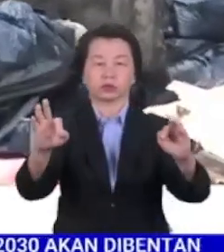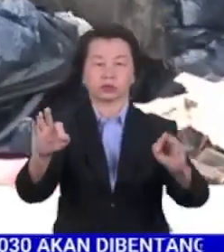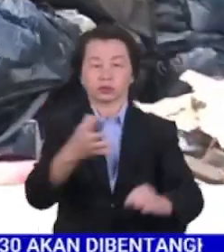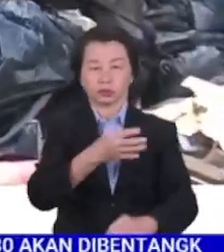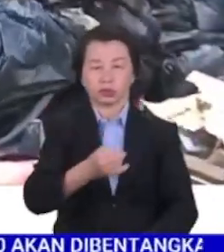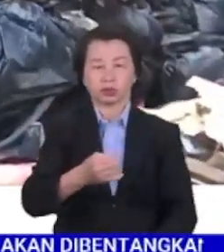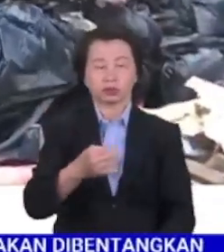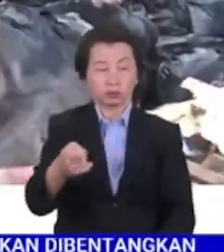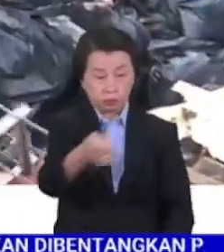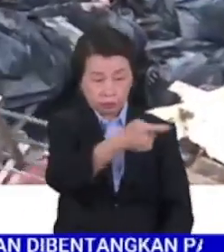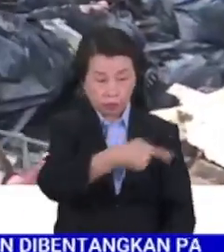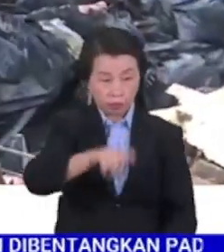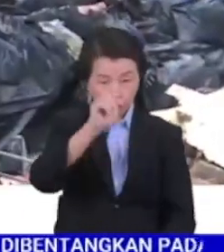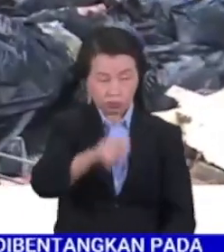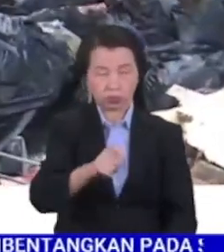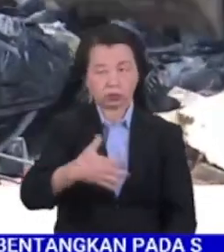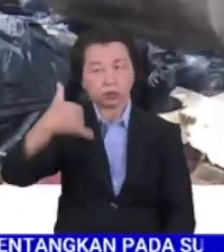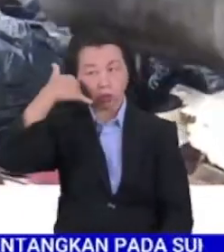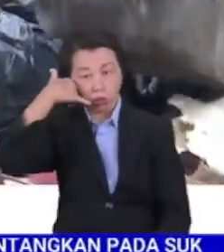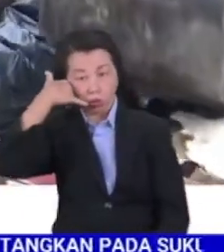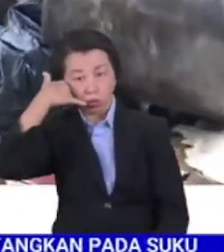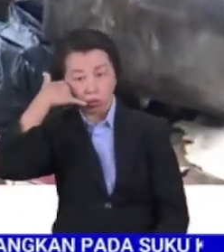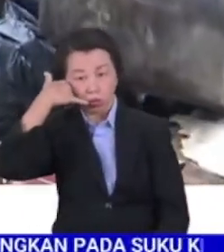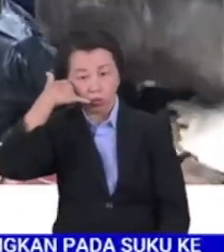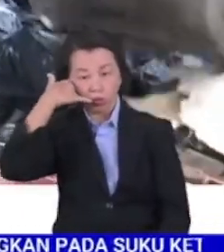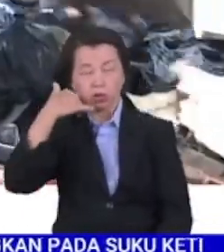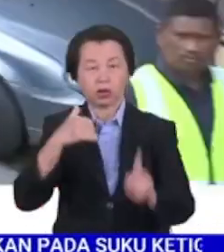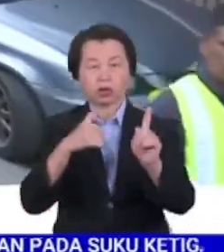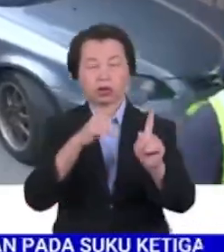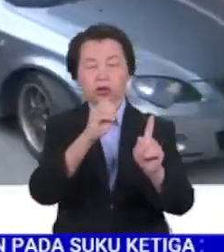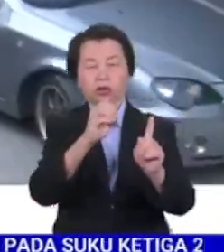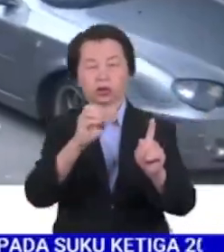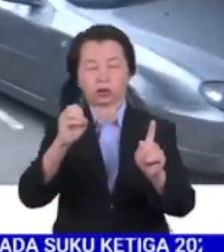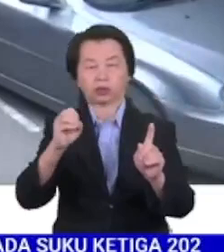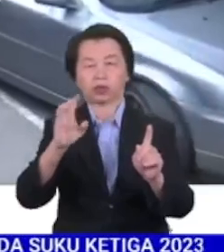sekiranya mereka perlu, mereka boleh menghubungi Talian Indahkan Malaysia